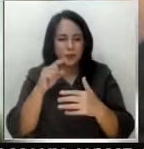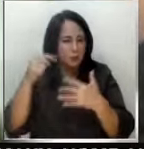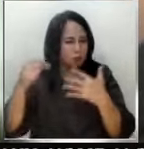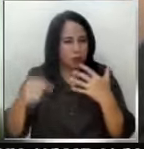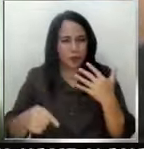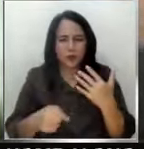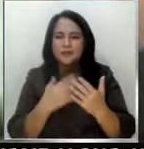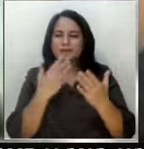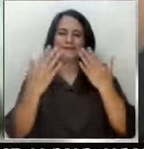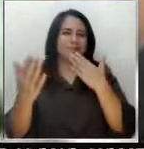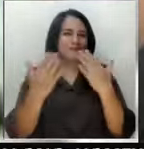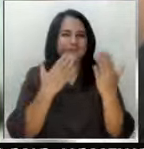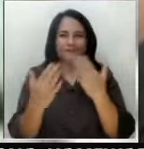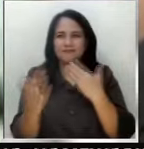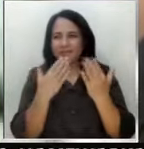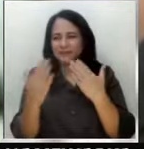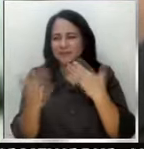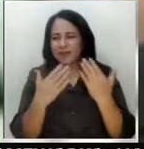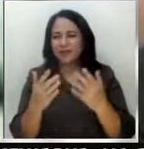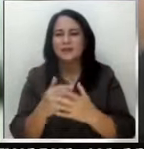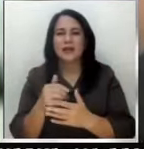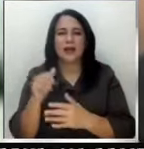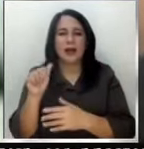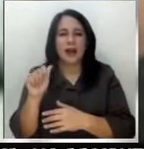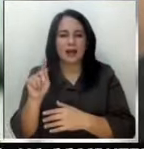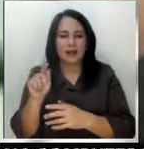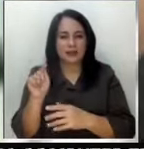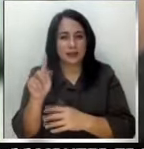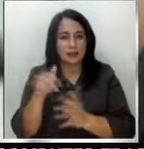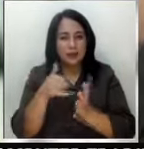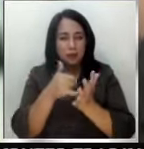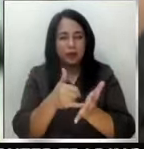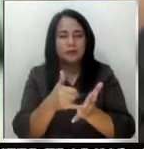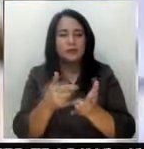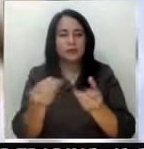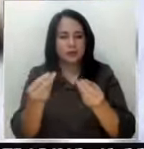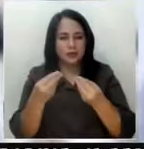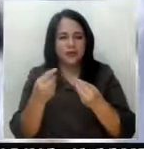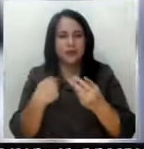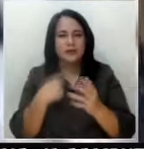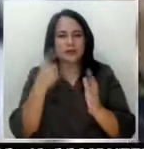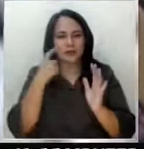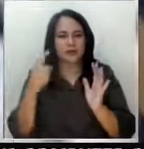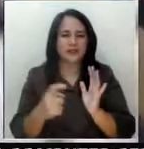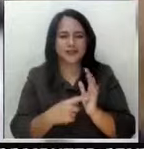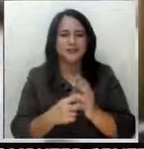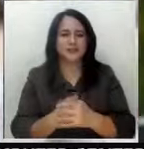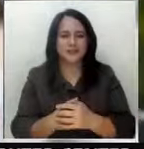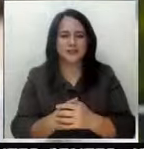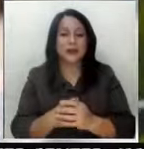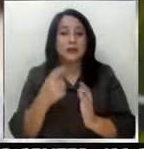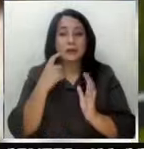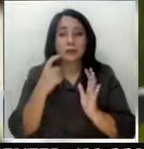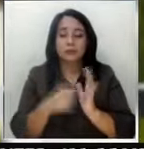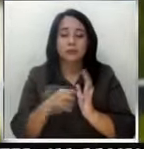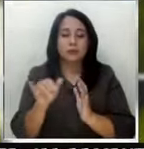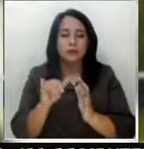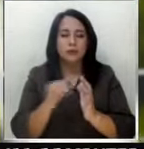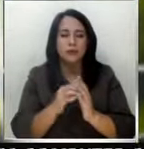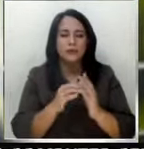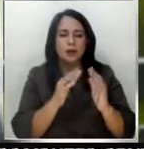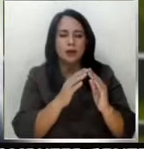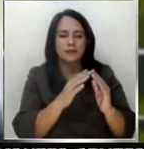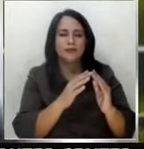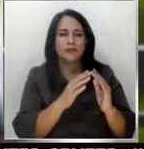maraming salamat sa Anak TV Awards for giving us this recognition. Kinilala rin bilang Household